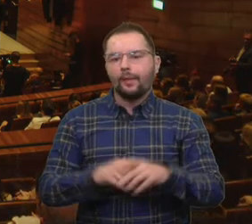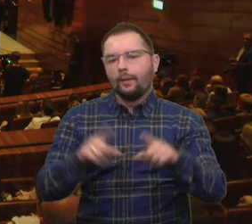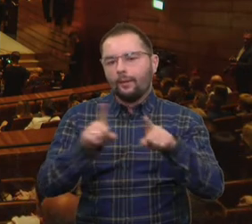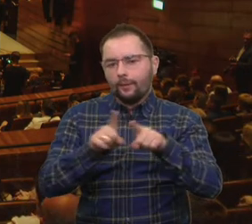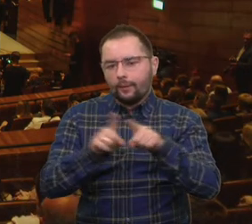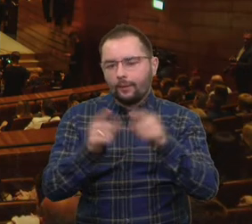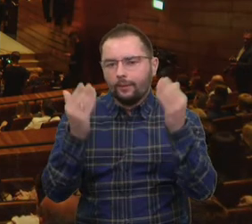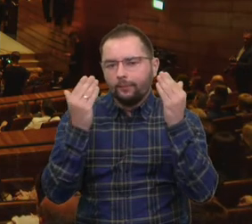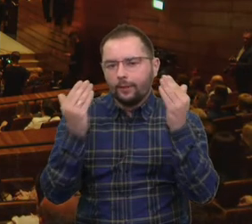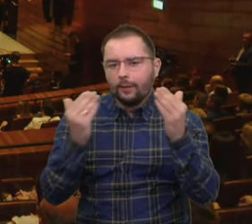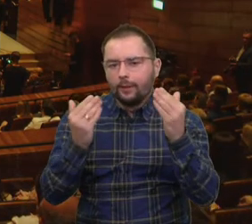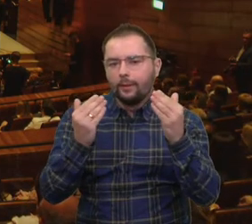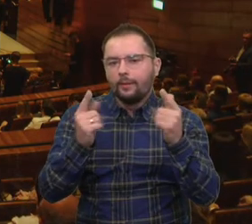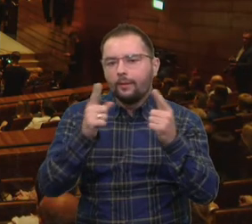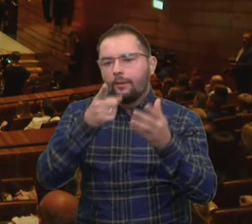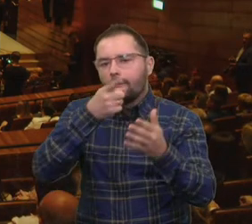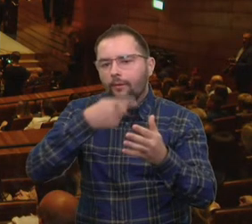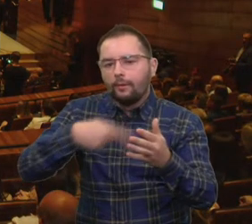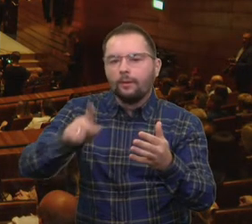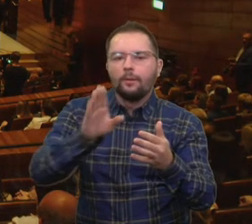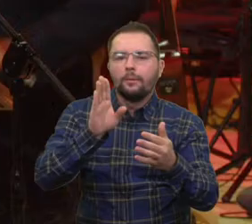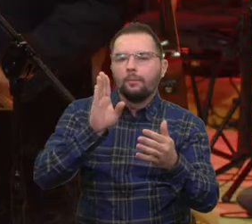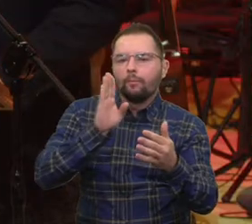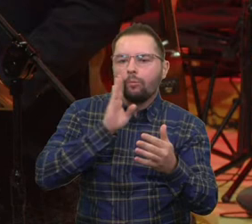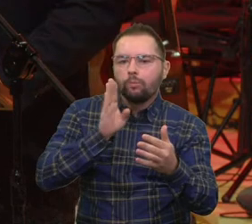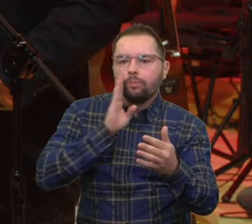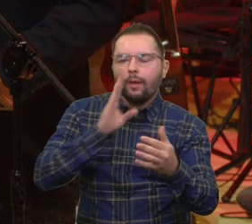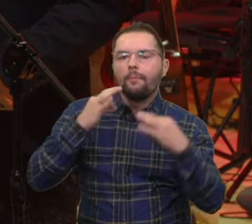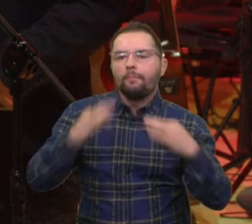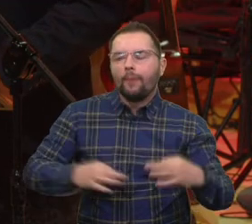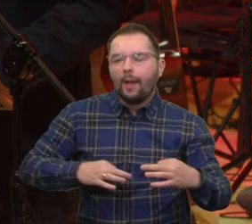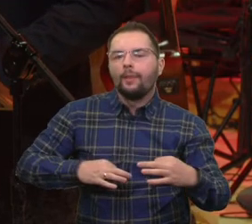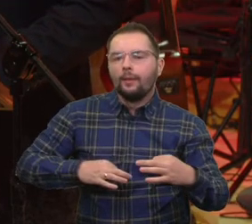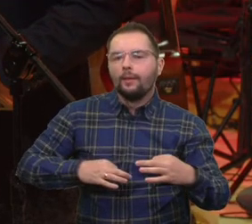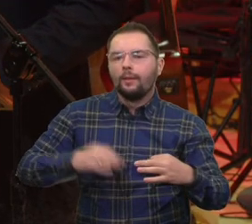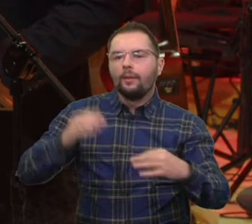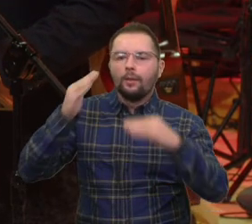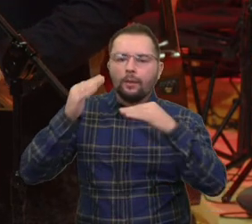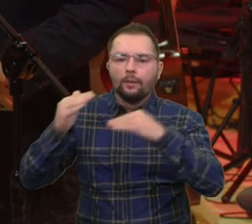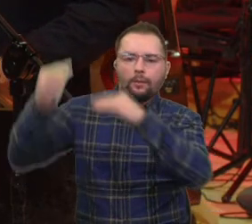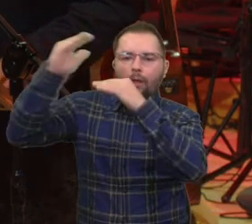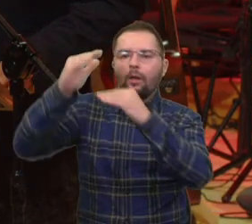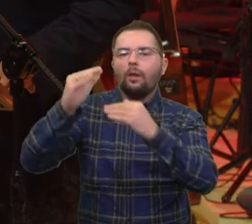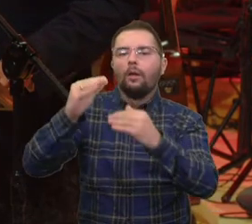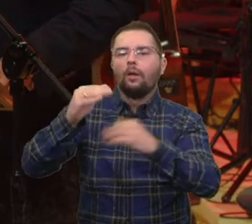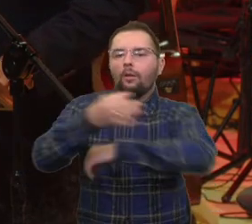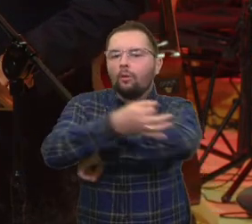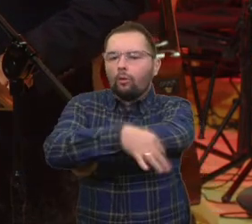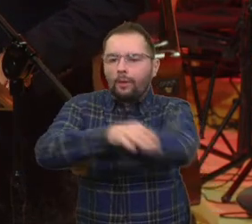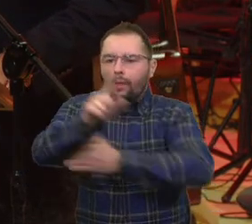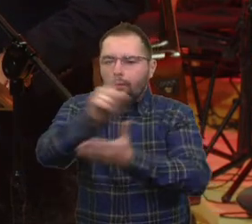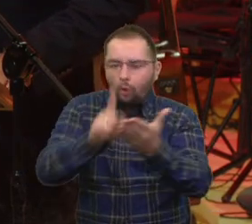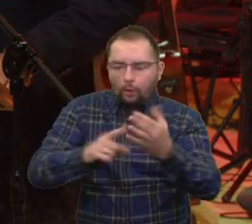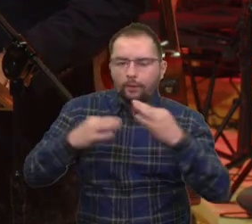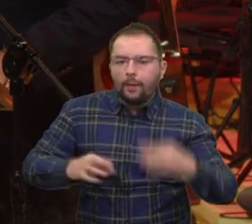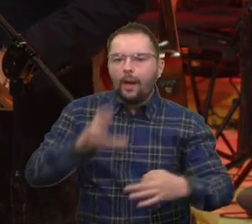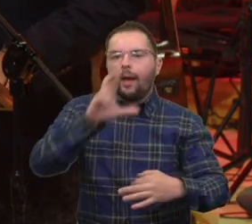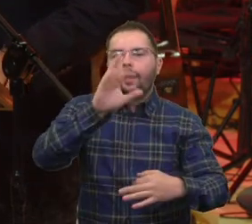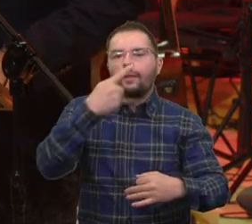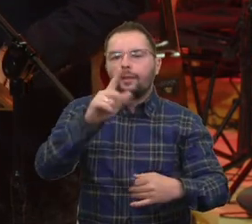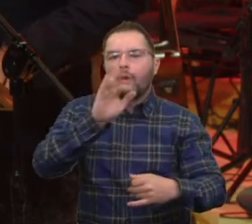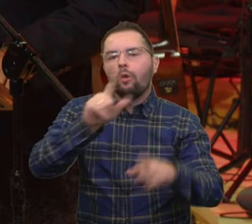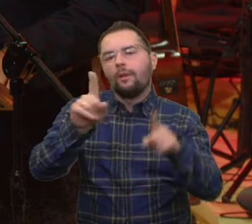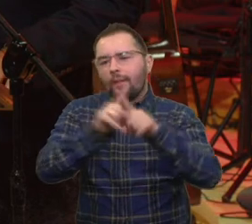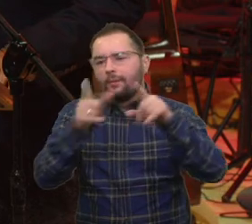Witamy w naszym gronie jego magnificencję profesora Ryszarda Koziołka, rektora Uniwersytetu Śląskiego i kierujemy słowa powitania do wszystkich